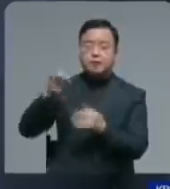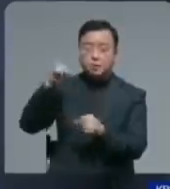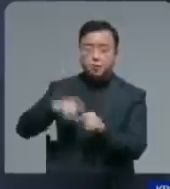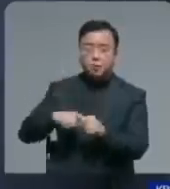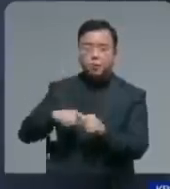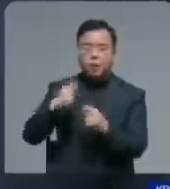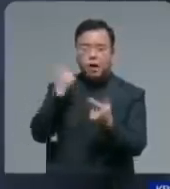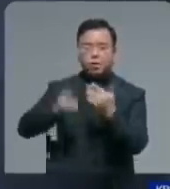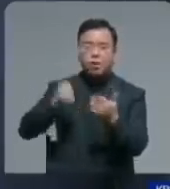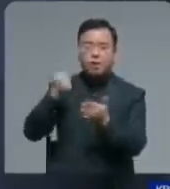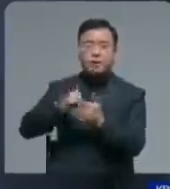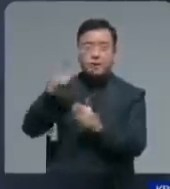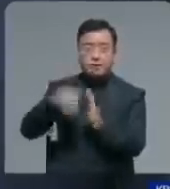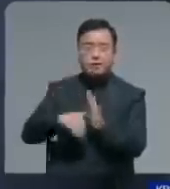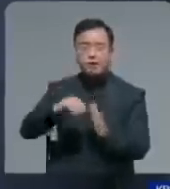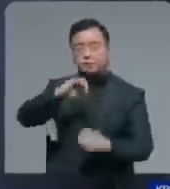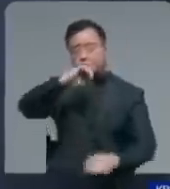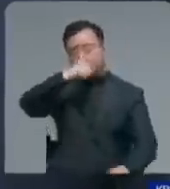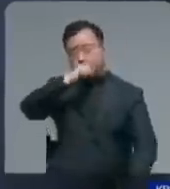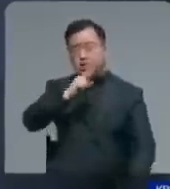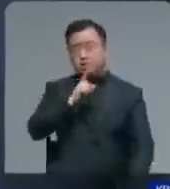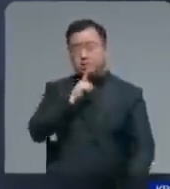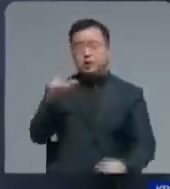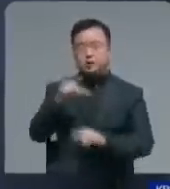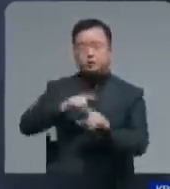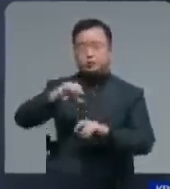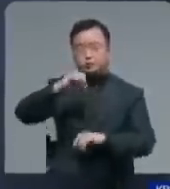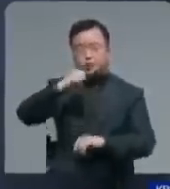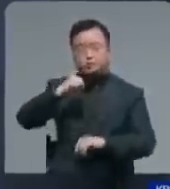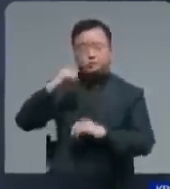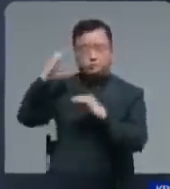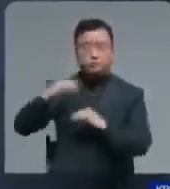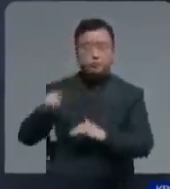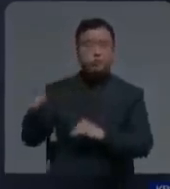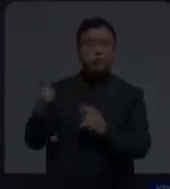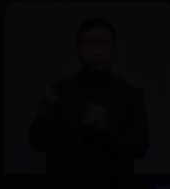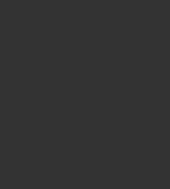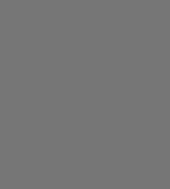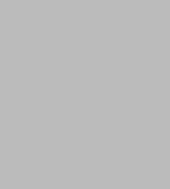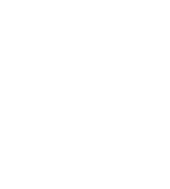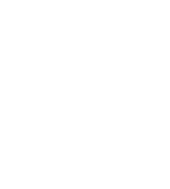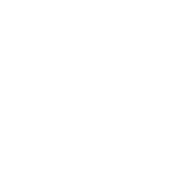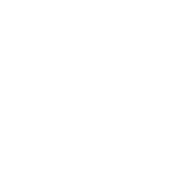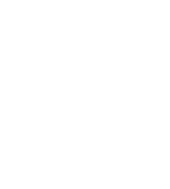정해져야 그게 예산이고 추경이라고 하는 건 그걸 변경하는 네. 거예요. 알겠습니다.